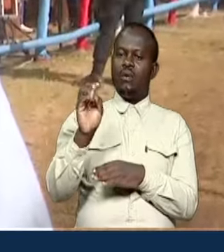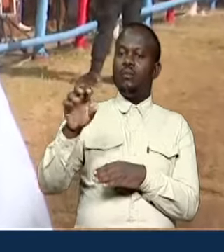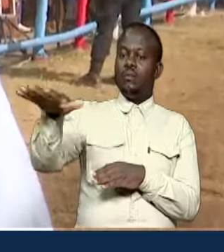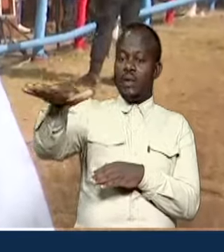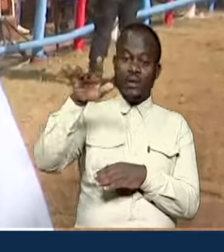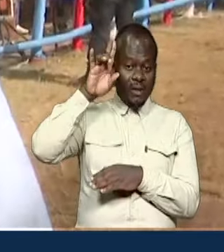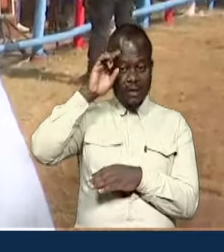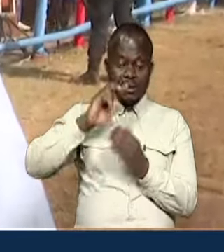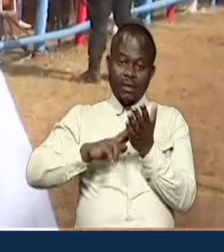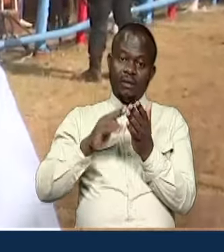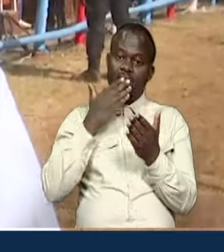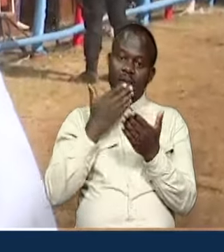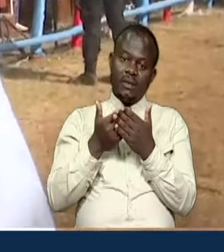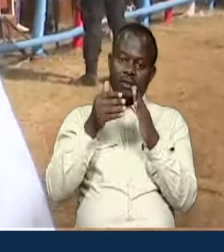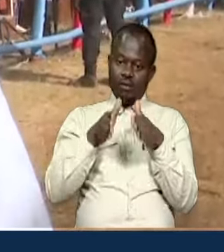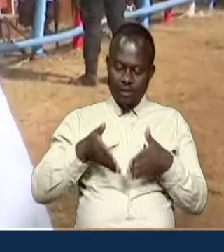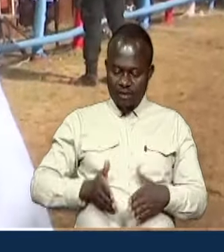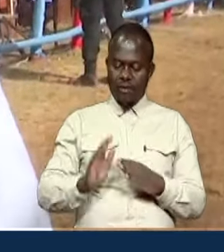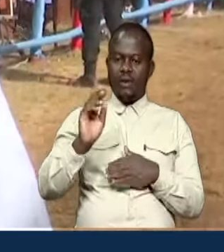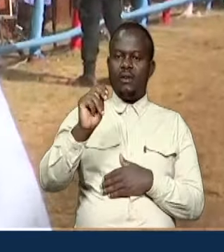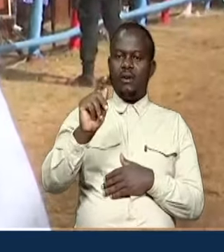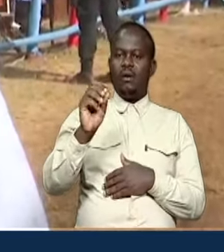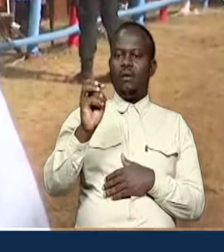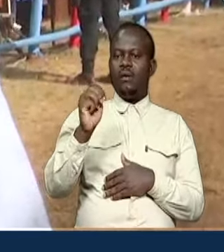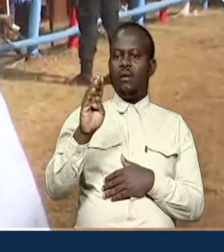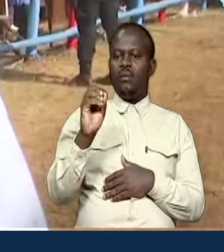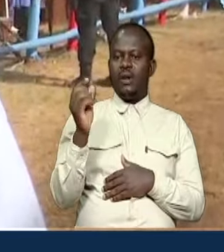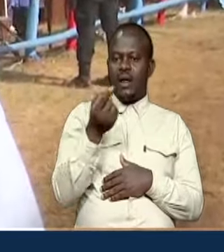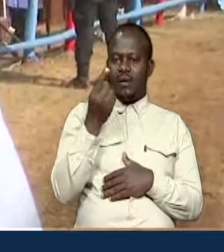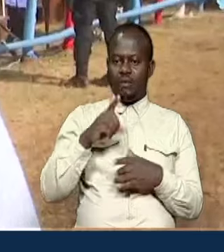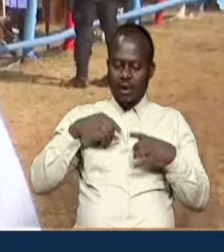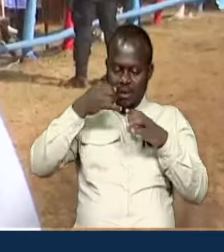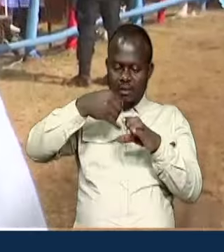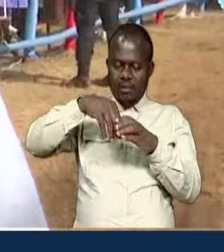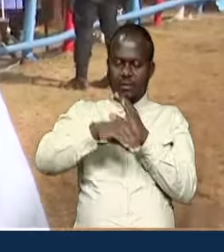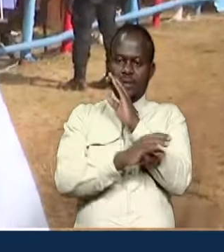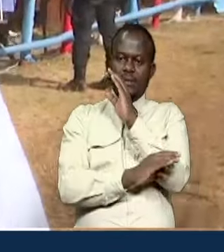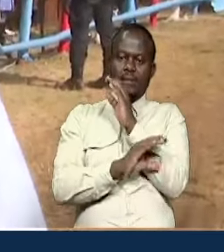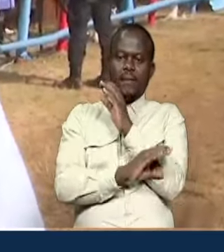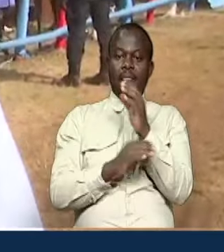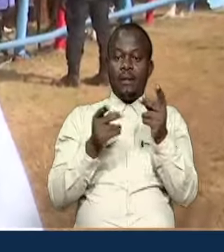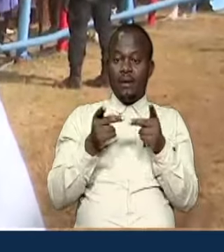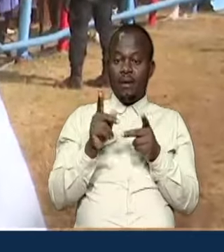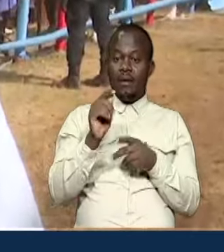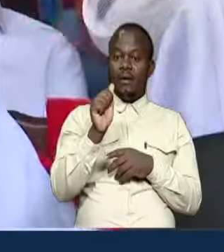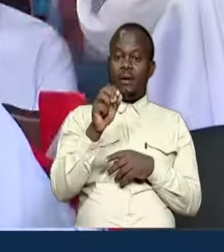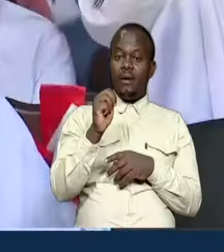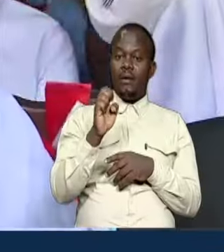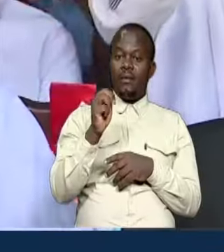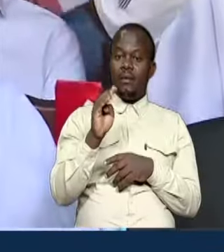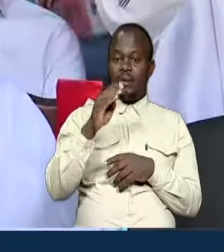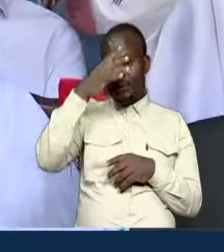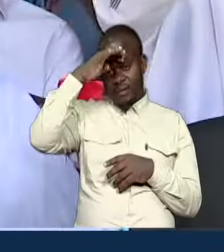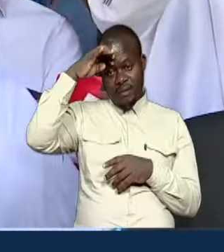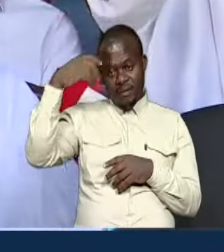kandi mbamya neza nk'umuntu uvuka ku ngombo nta n'umwe wari utuye indani muri iki gihugu na hano kamembe byari bigoranye kugira